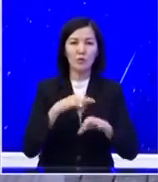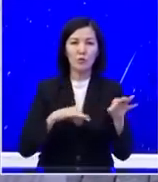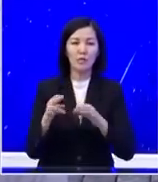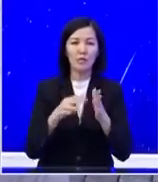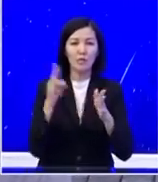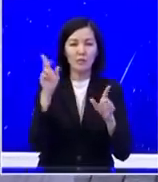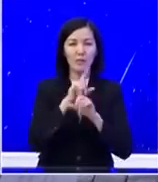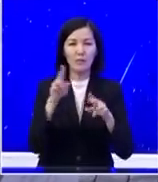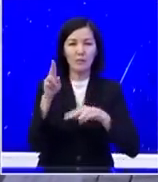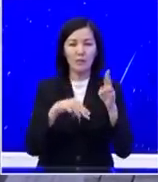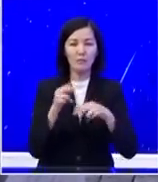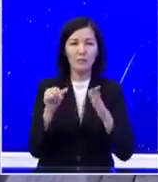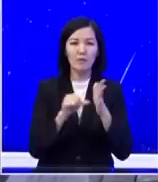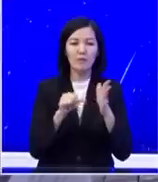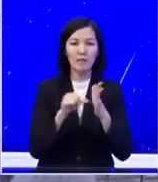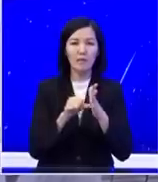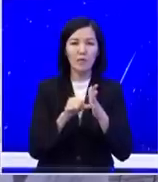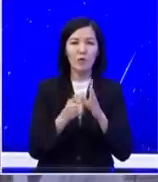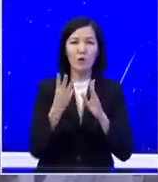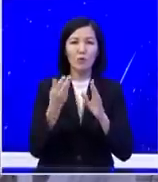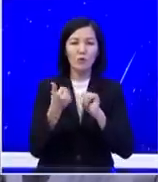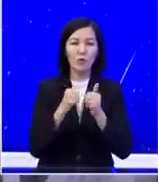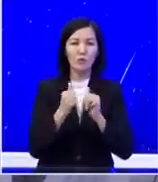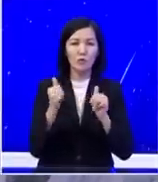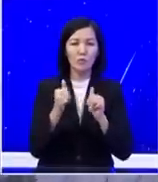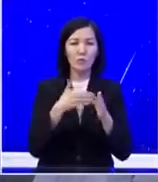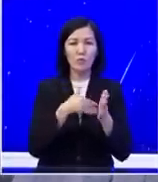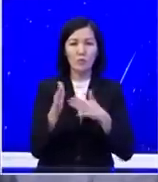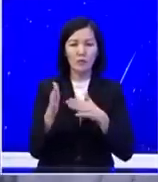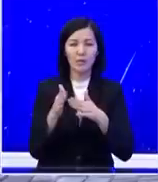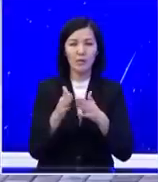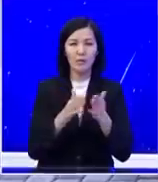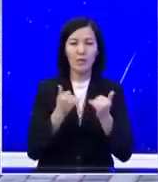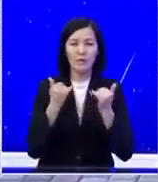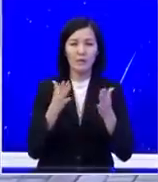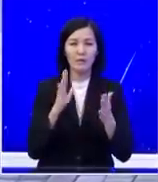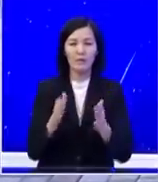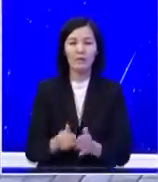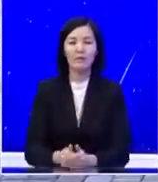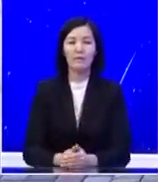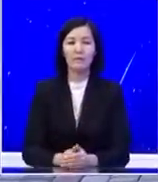мектеп салып жатырмыз. Оның 6-ауы үш ауысымды мектептерді азайтуға бағытталады.